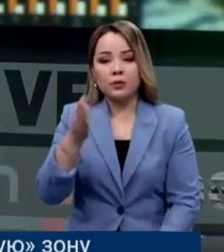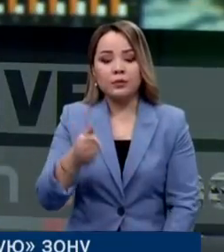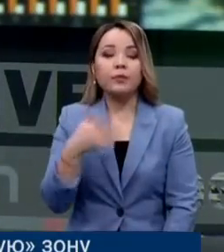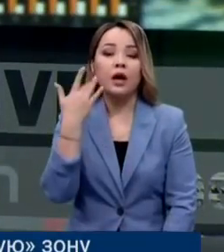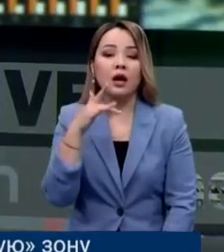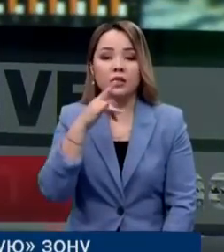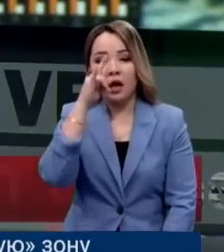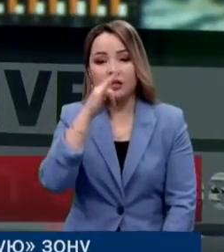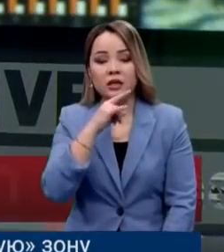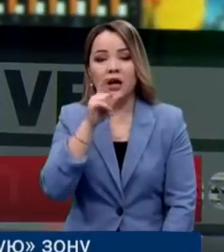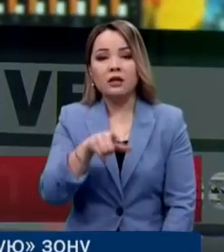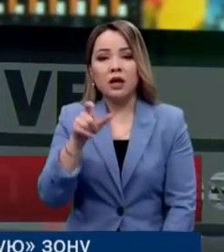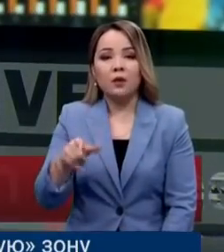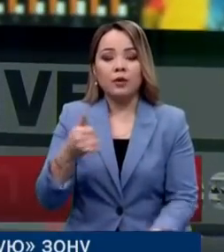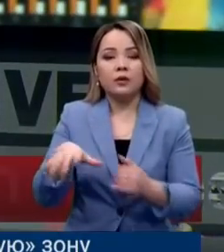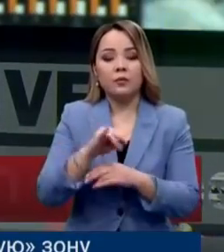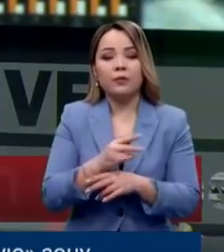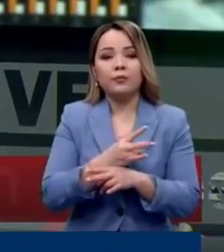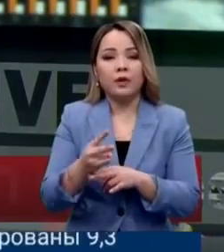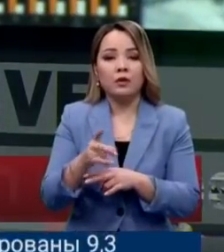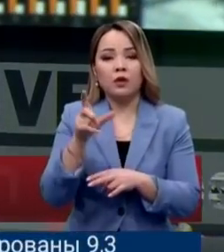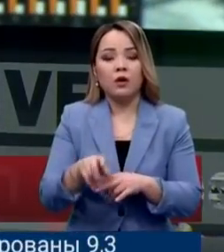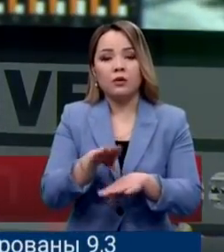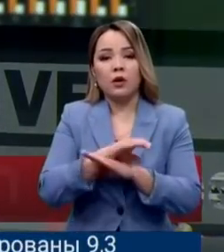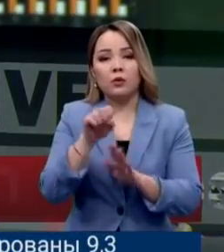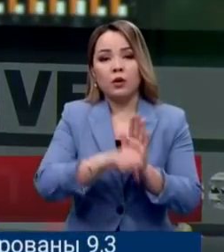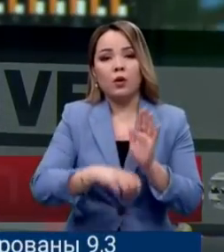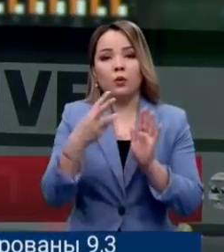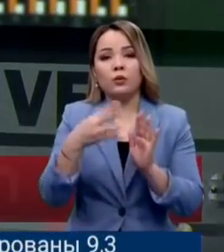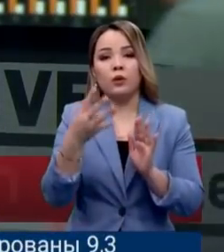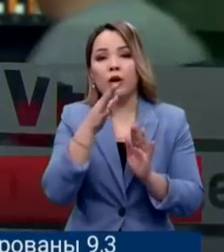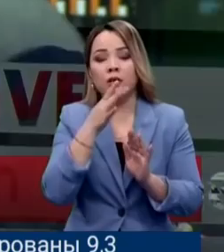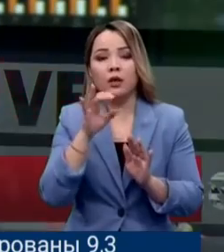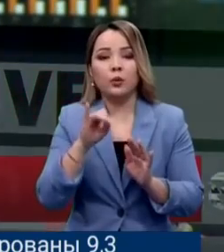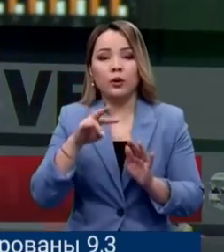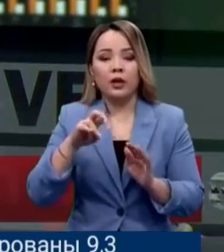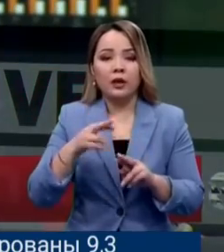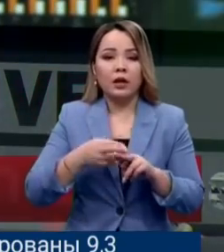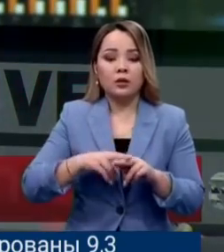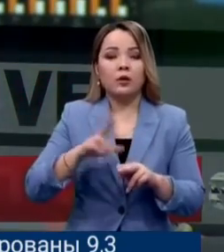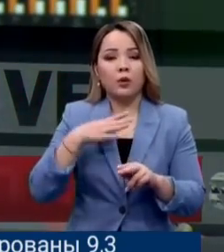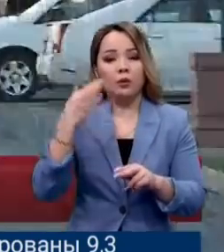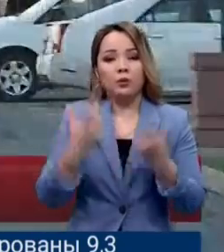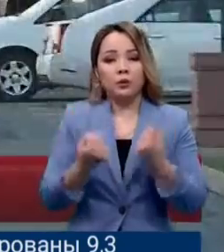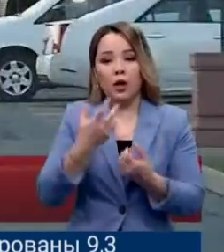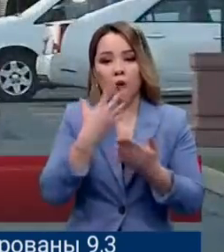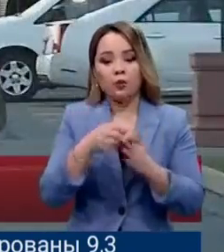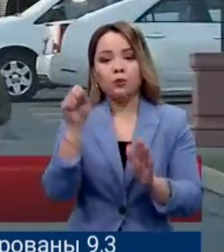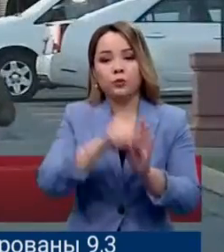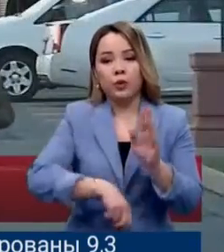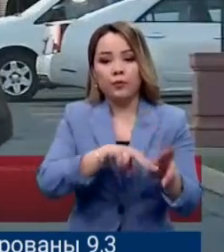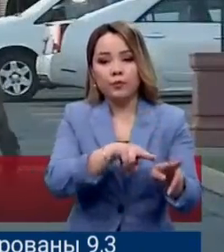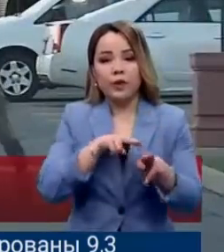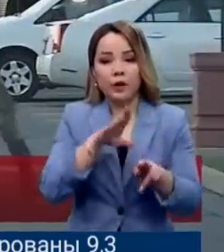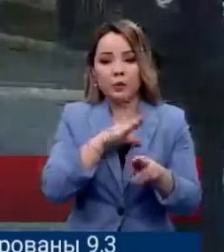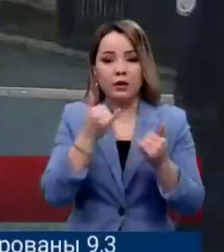Ақшта Қазақстан азаматы қаскөйлердің қолынан қаза тапты. 34 жастағы Юлия Лиді баз біреулер өз көлігінде отырған жерінде атып кеткен.